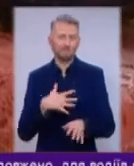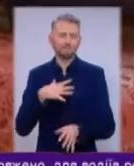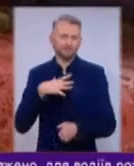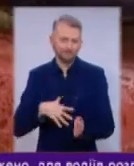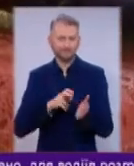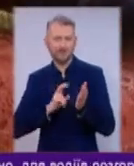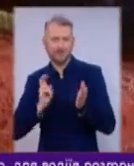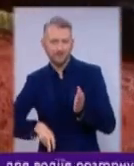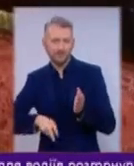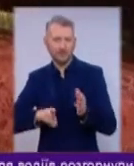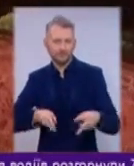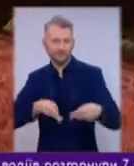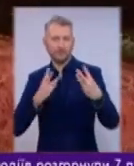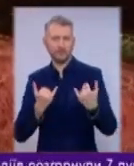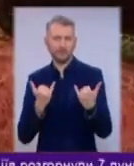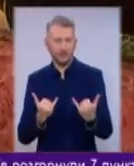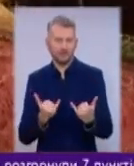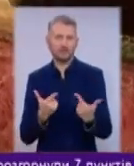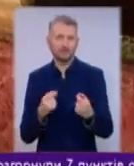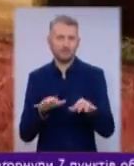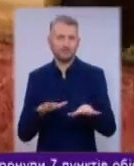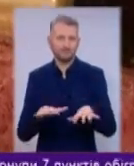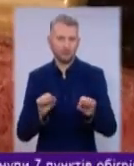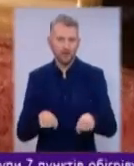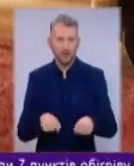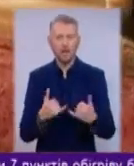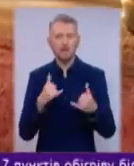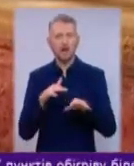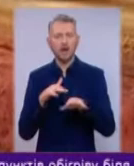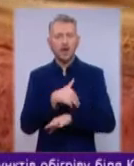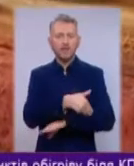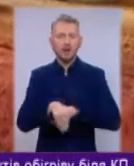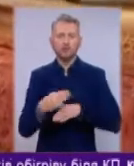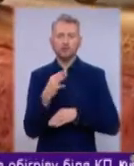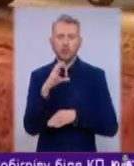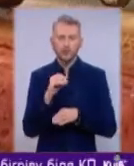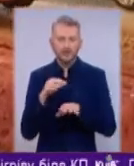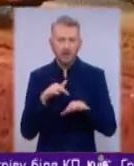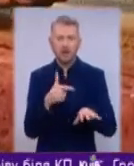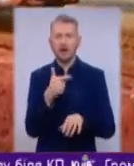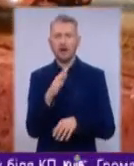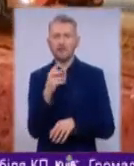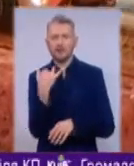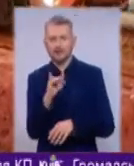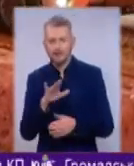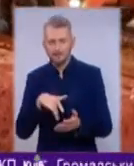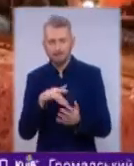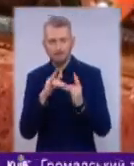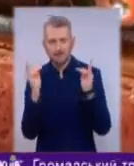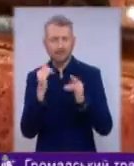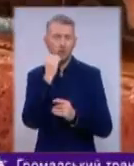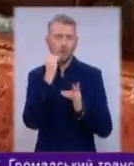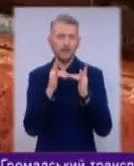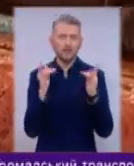ефір, звідки змогли. Зараз стоїть у заторах набережне шосе, Гавайський міст, Московський міст,